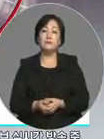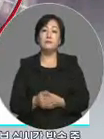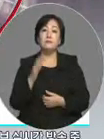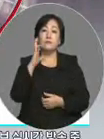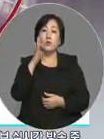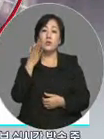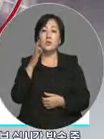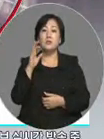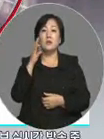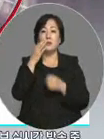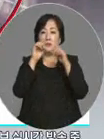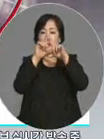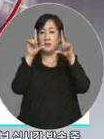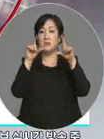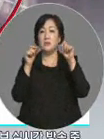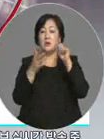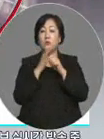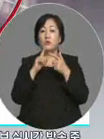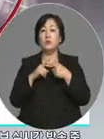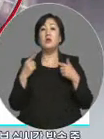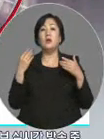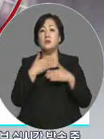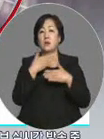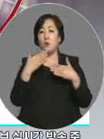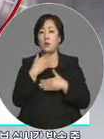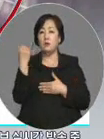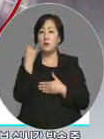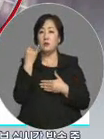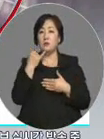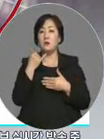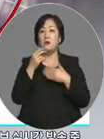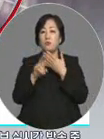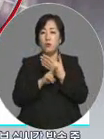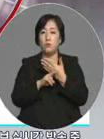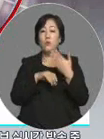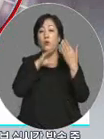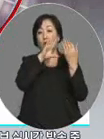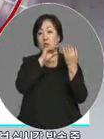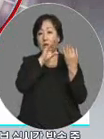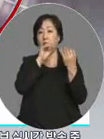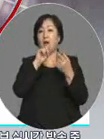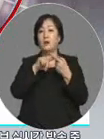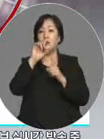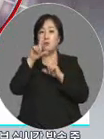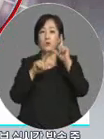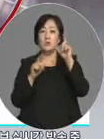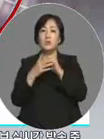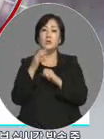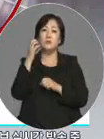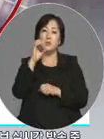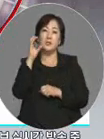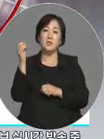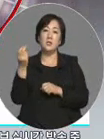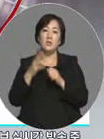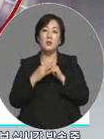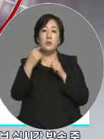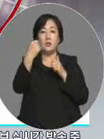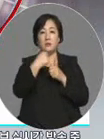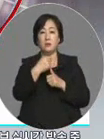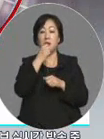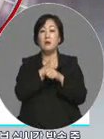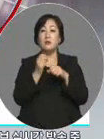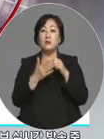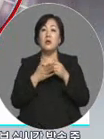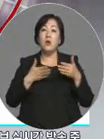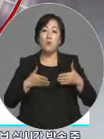화장실 창문을 통해 여성의 샤워하는 모습을 불법으로 촬영하는 남성이 CCTV에 찍혔습니다. 오래된 빌라의